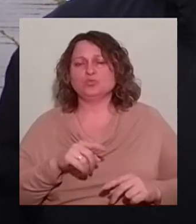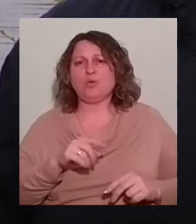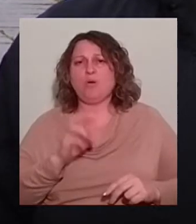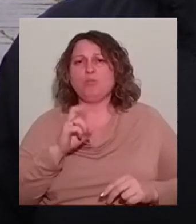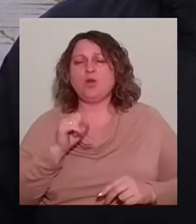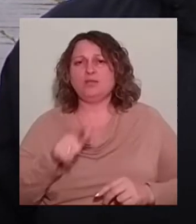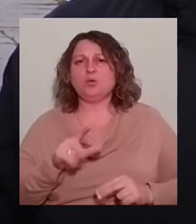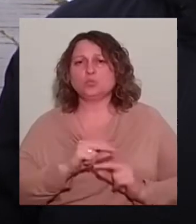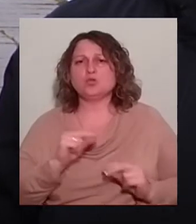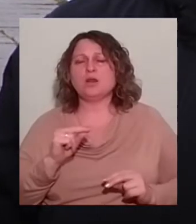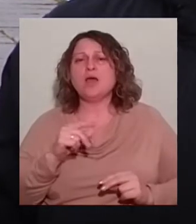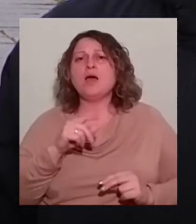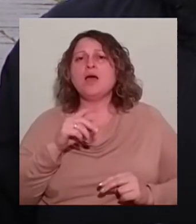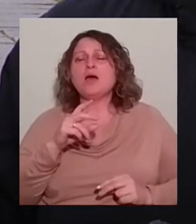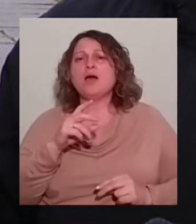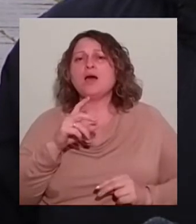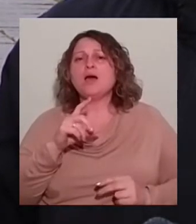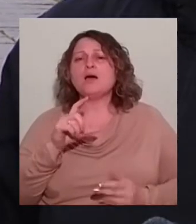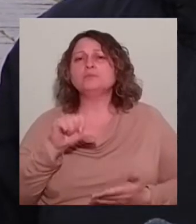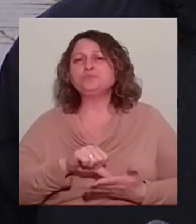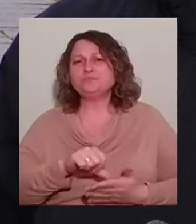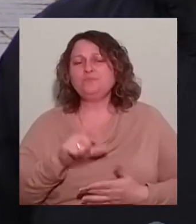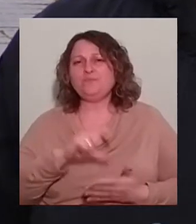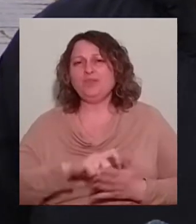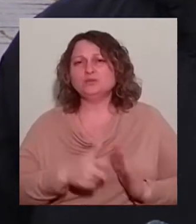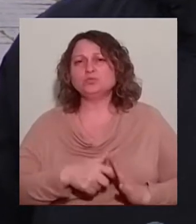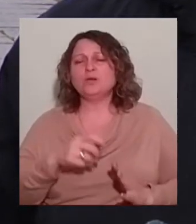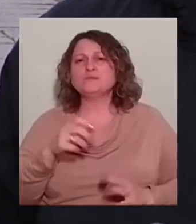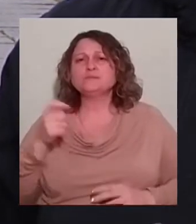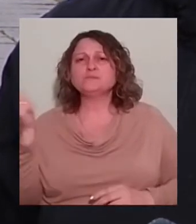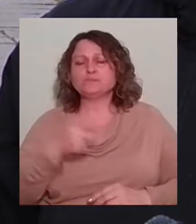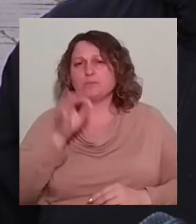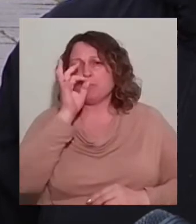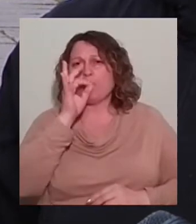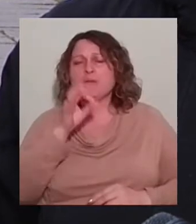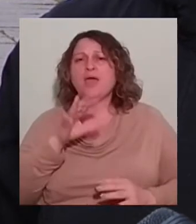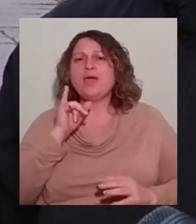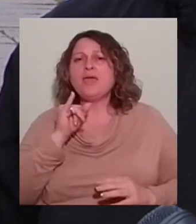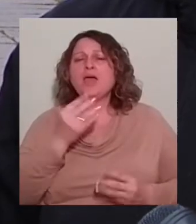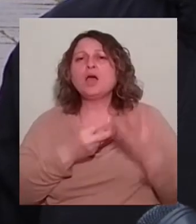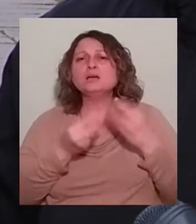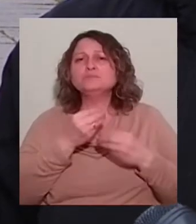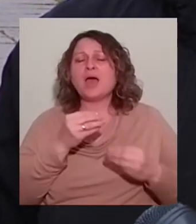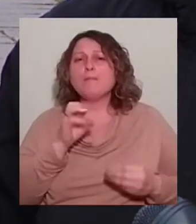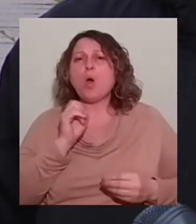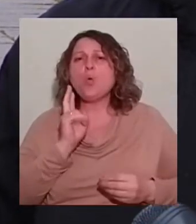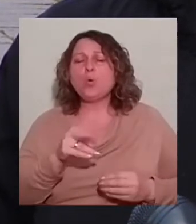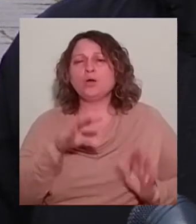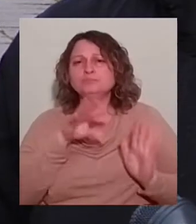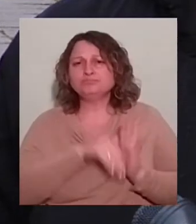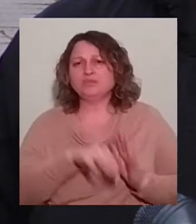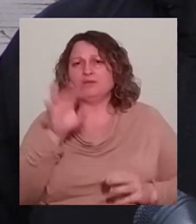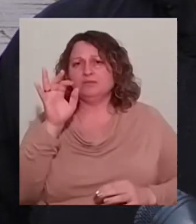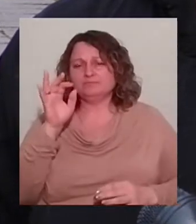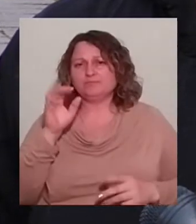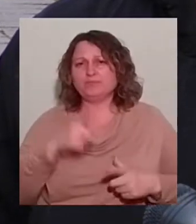іграшкового паука в нижню білизну і декілька разів вдарила по п'ятій точці і сказала цього паука не діставати до кінця дня.